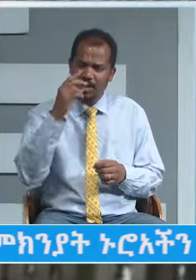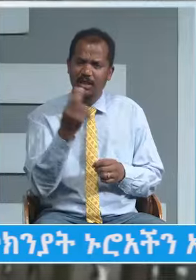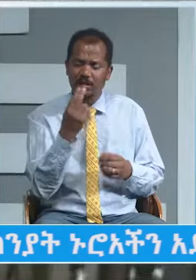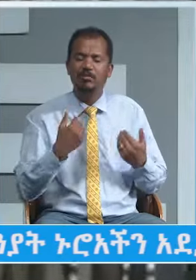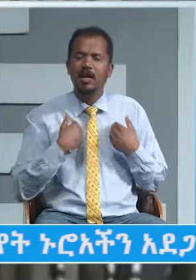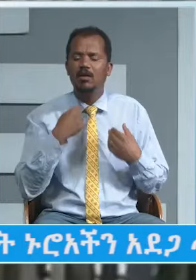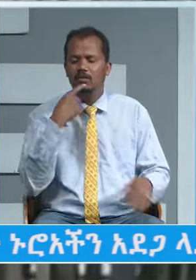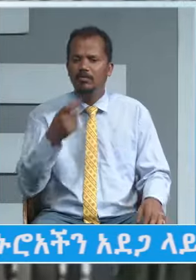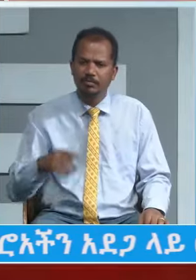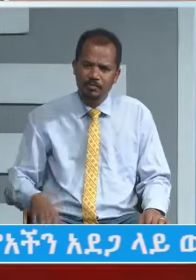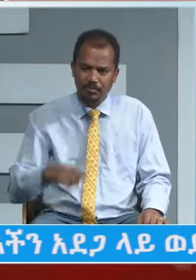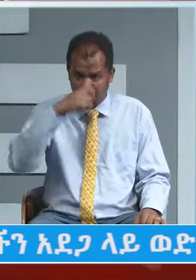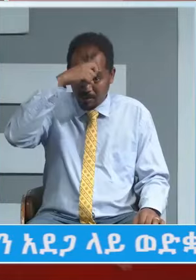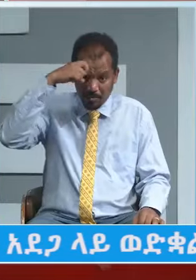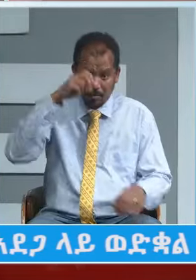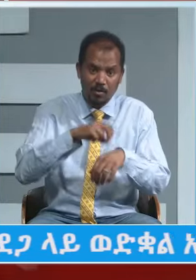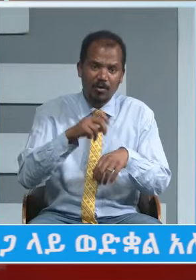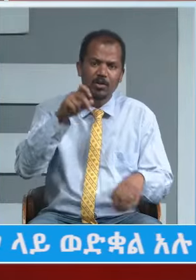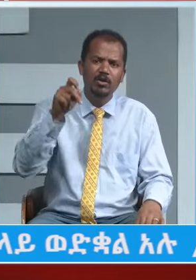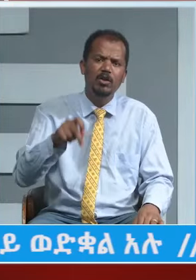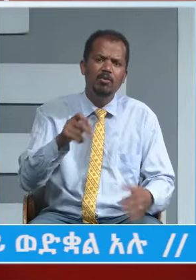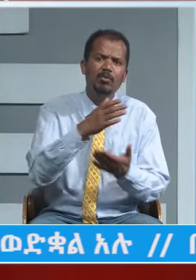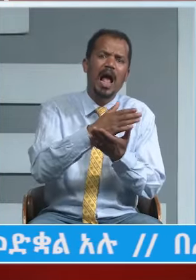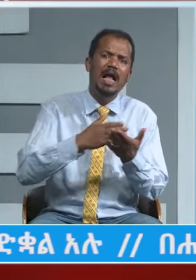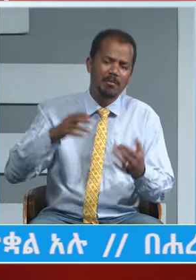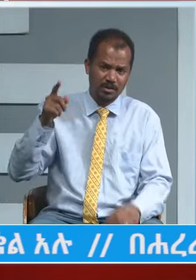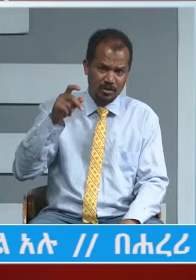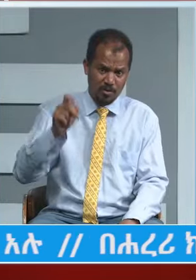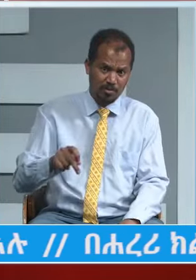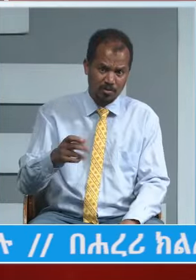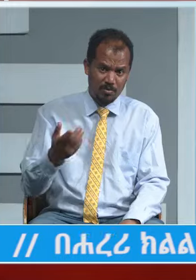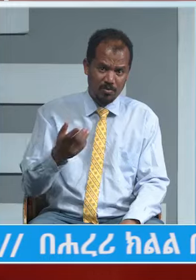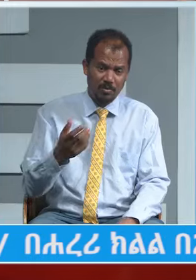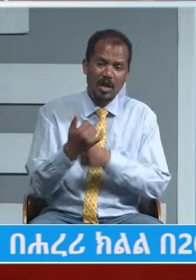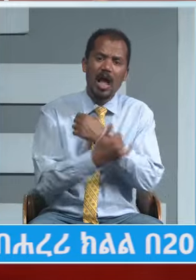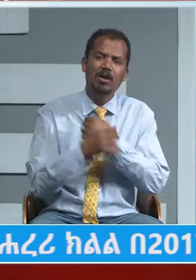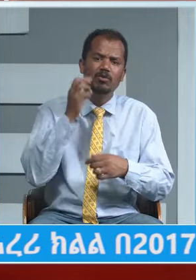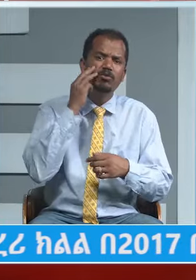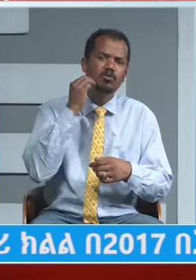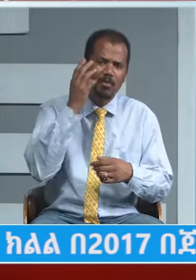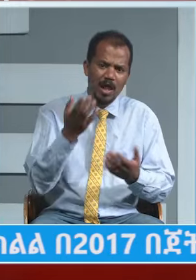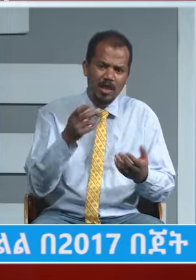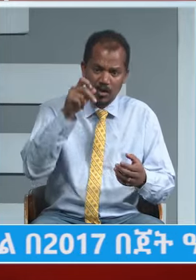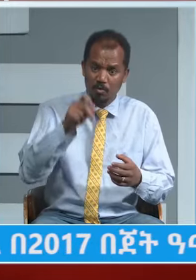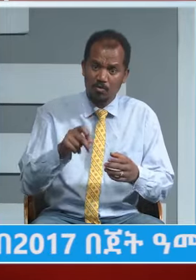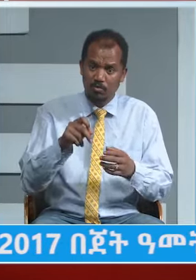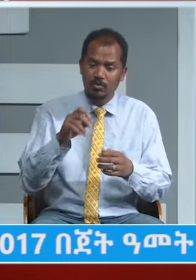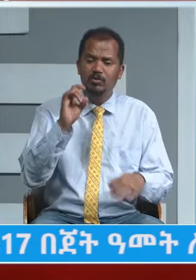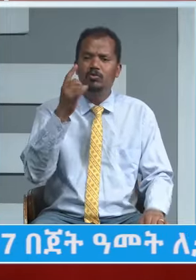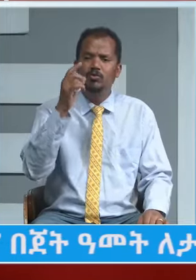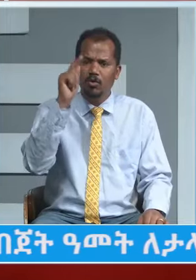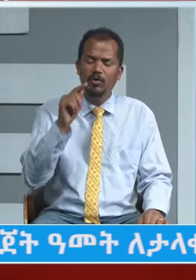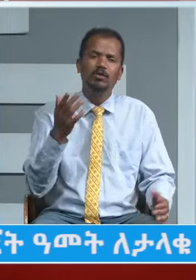ጥቅም እንዳለው አስረድተዋል። በተለይም በበጋ ወቅት የደቡብ አጋማሽ የሀገራችን አካባቢዎች ማለትም የሀገራችን ሶማሌ ክልል ደቡባዊ